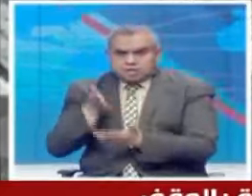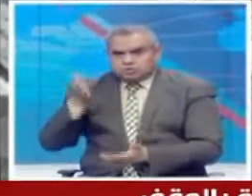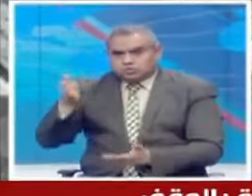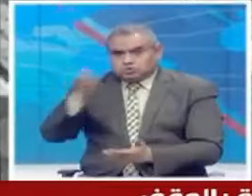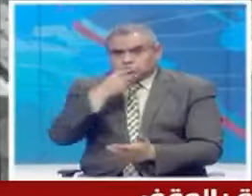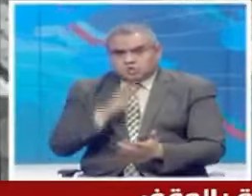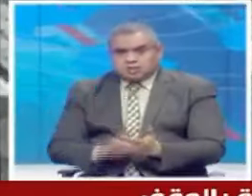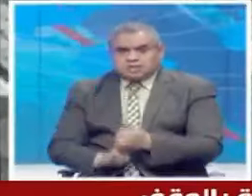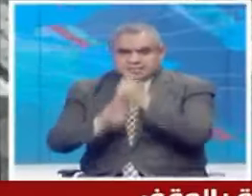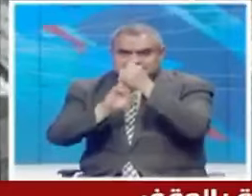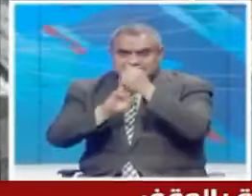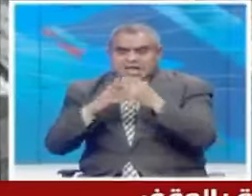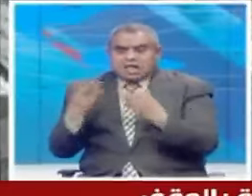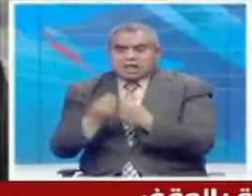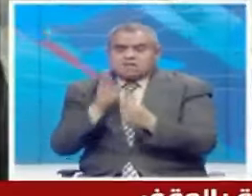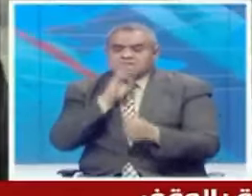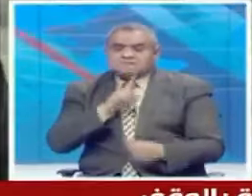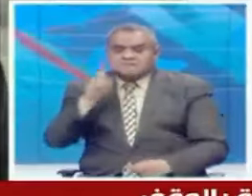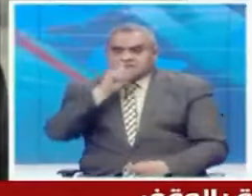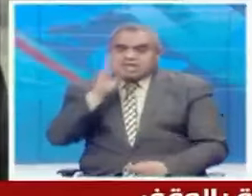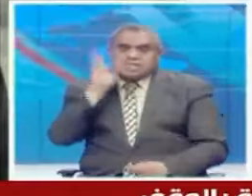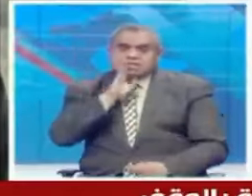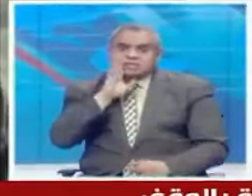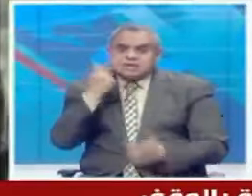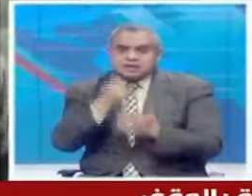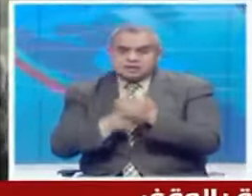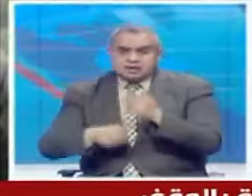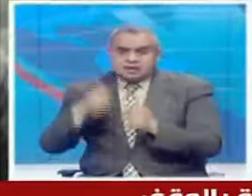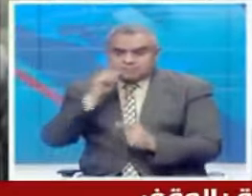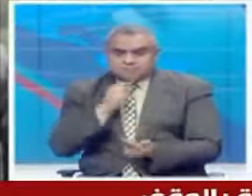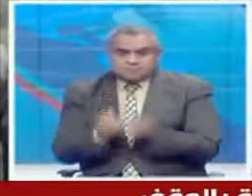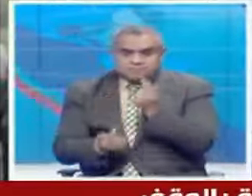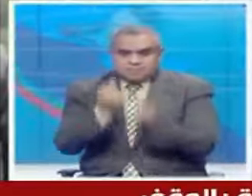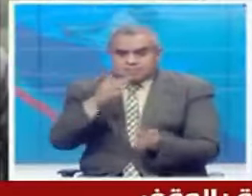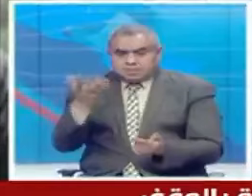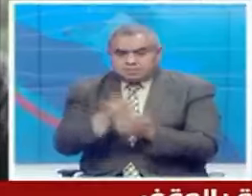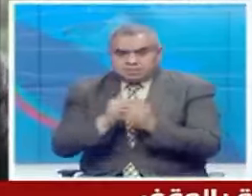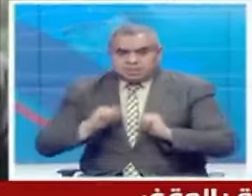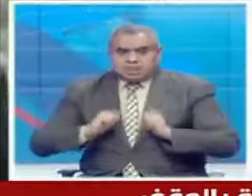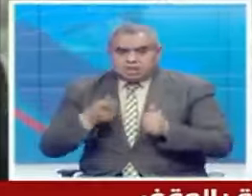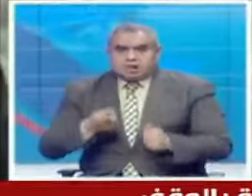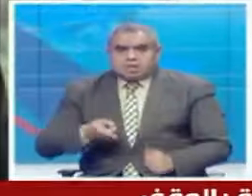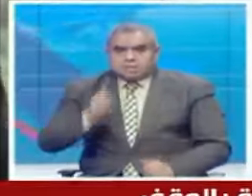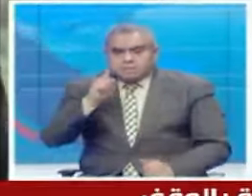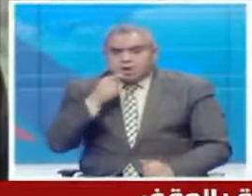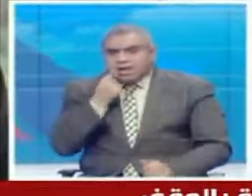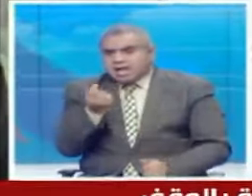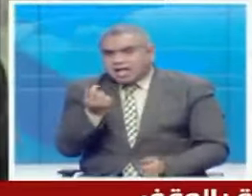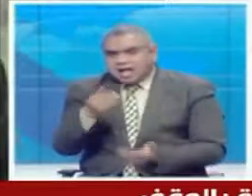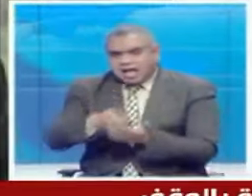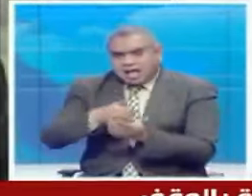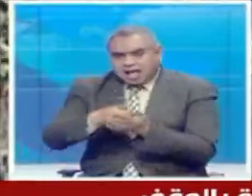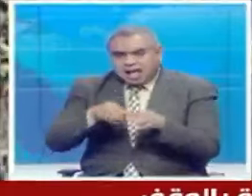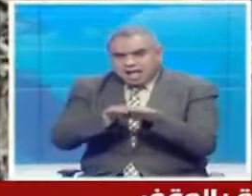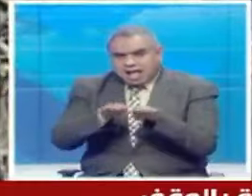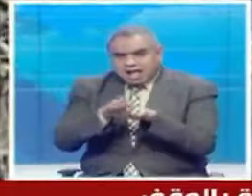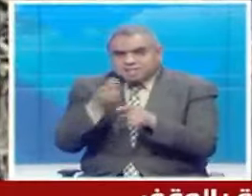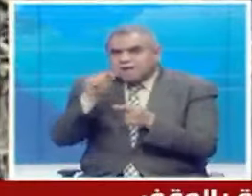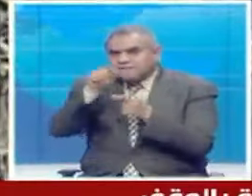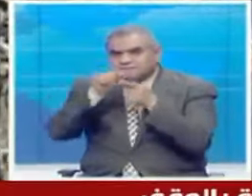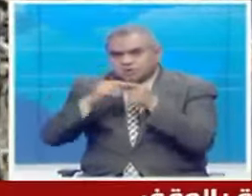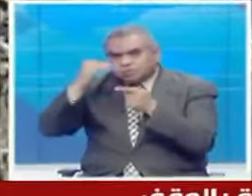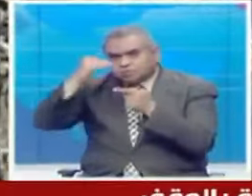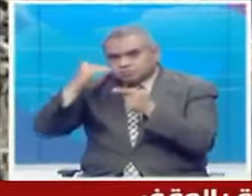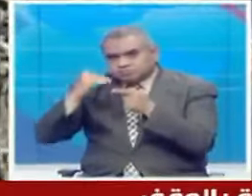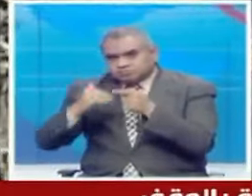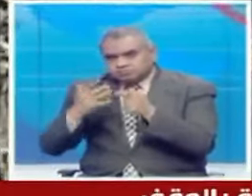مثل هذا الدعم الفني والتوعية للمزارعين، توزع المبادرة تقاوي القمح بنصف الثمن كما